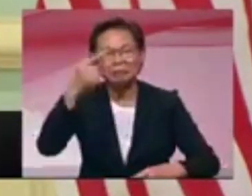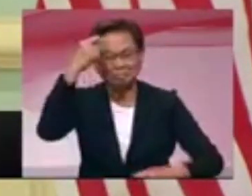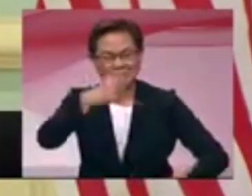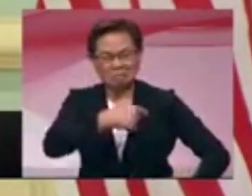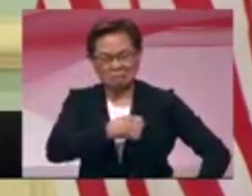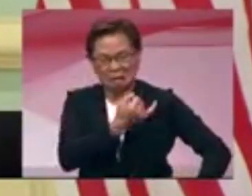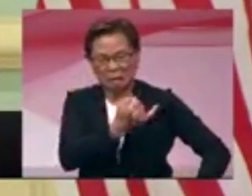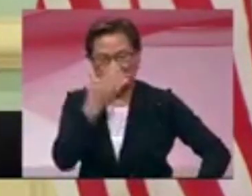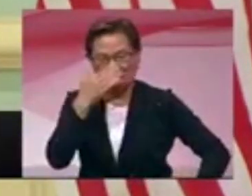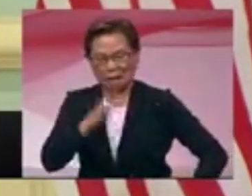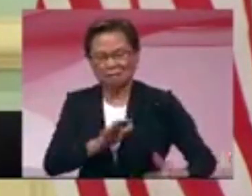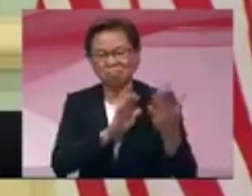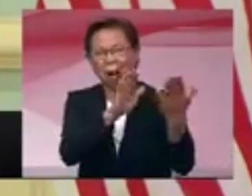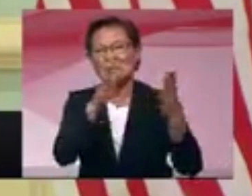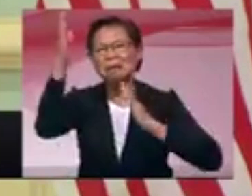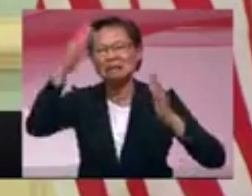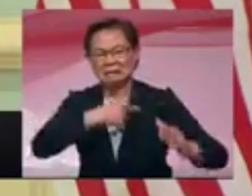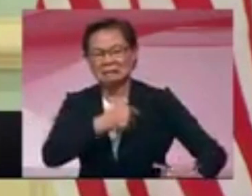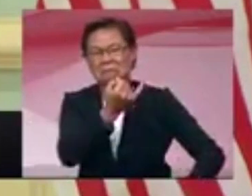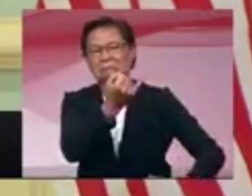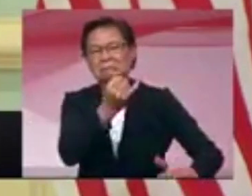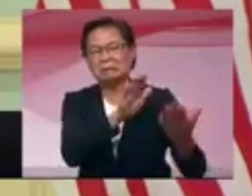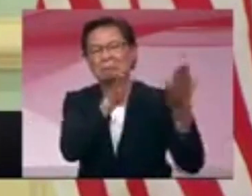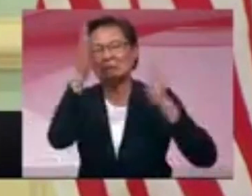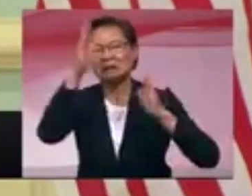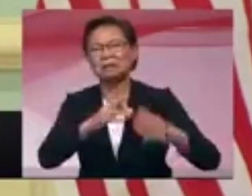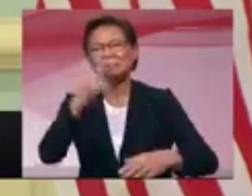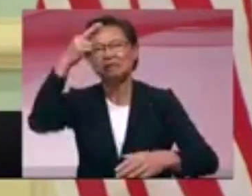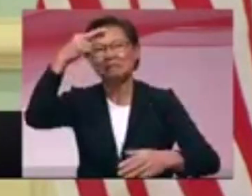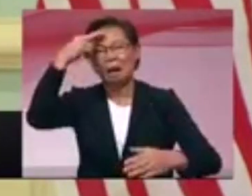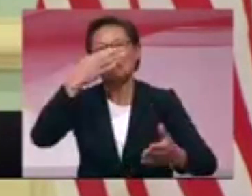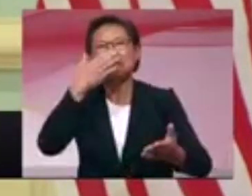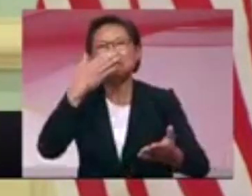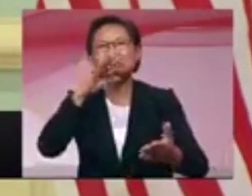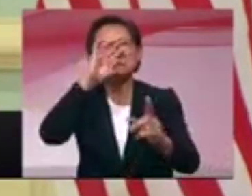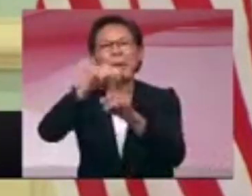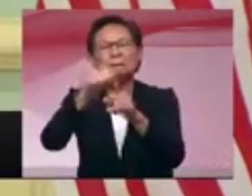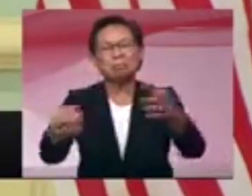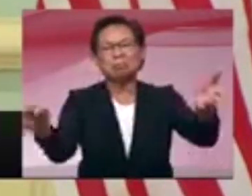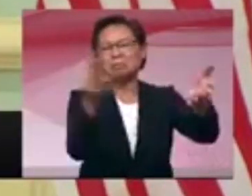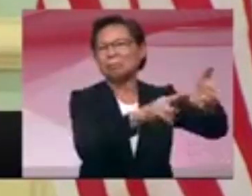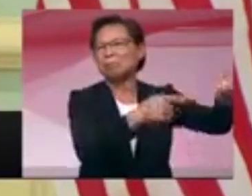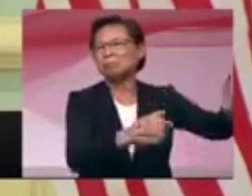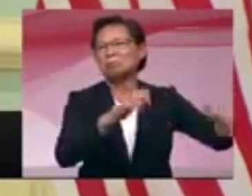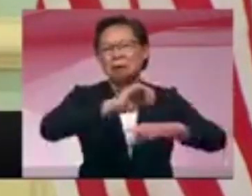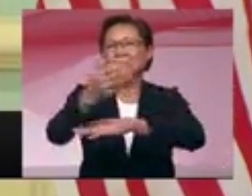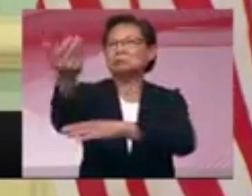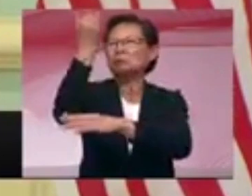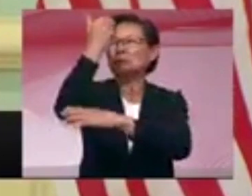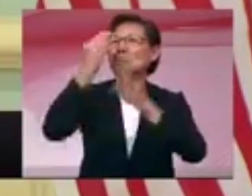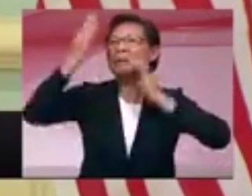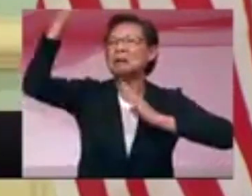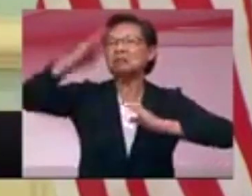maka perkara-perkara yang tidak betul telah pun dilaporkan. Menuduh kita